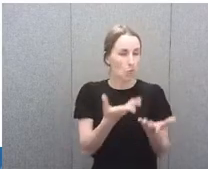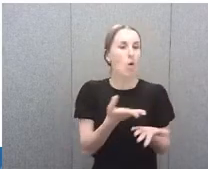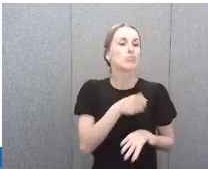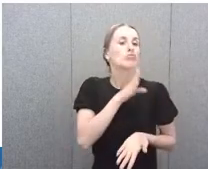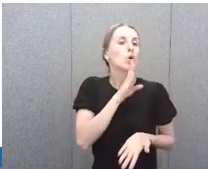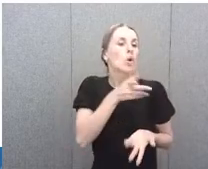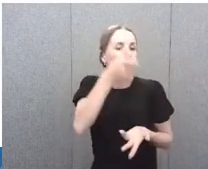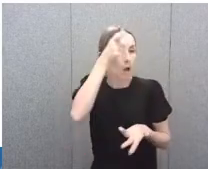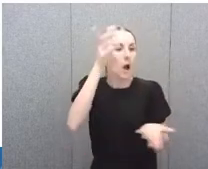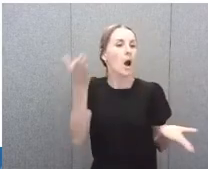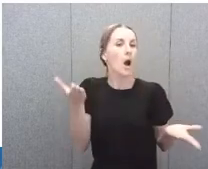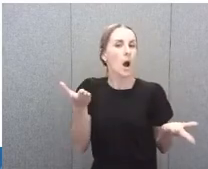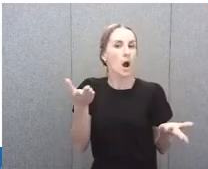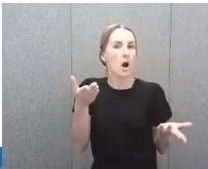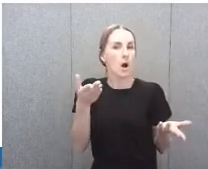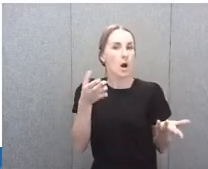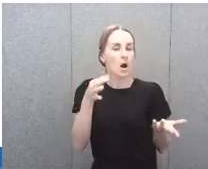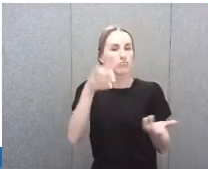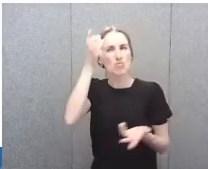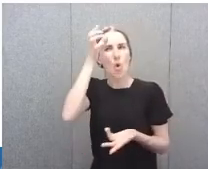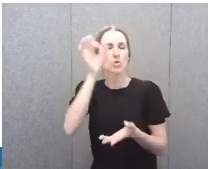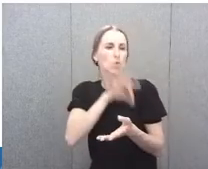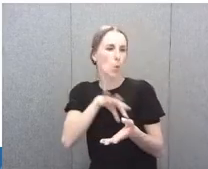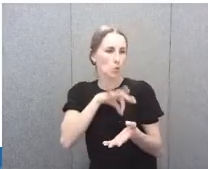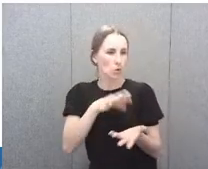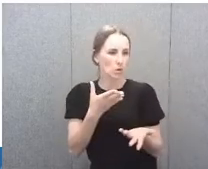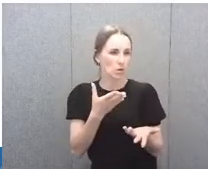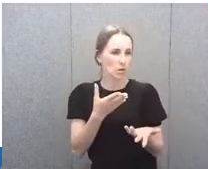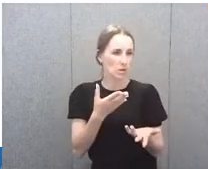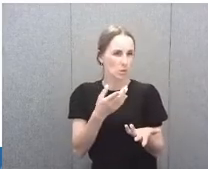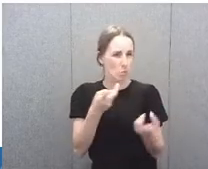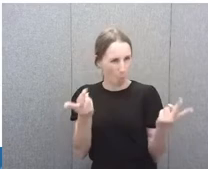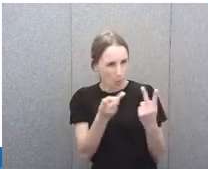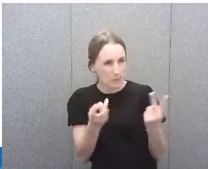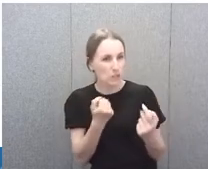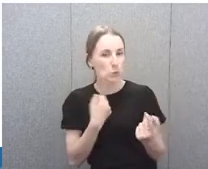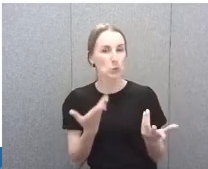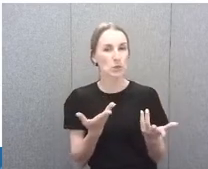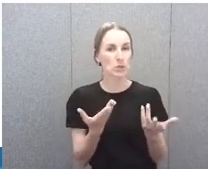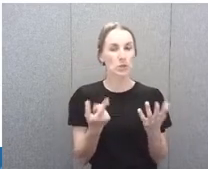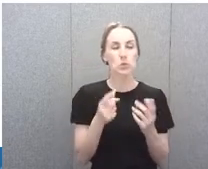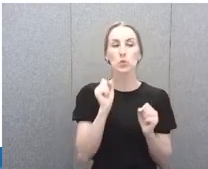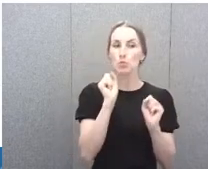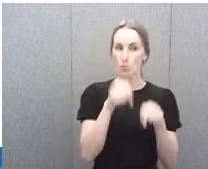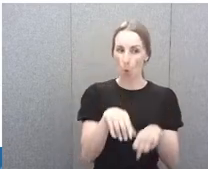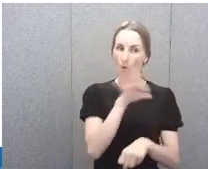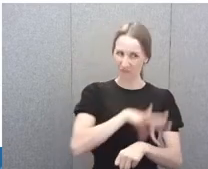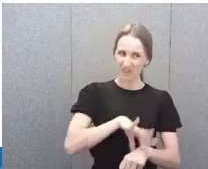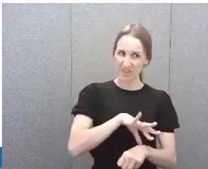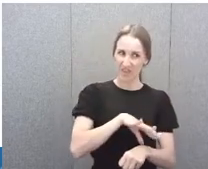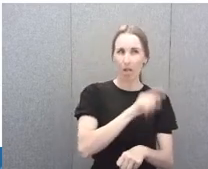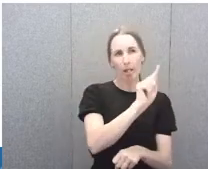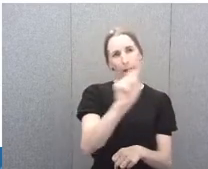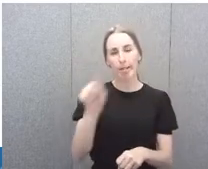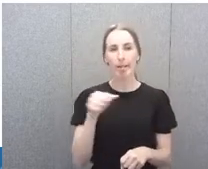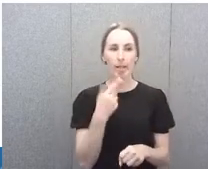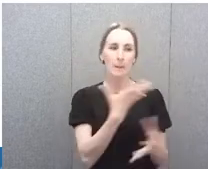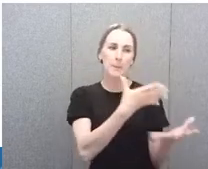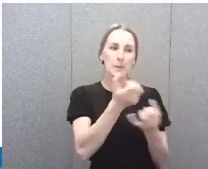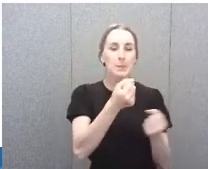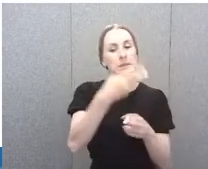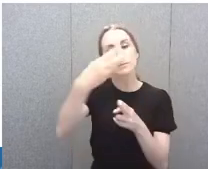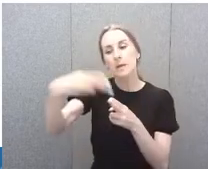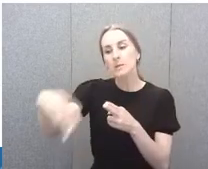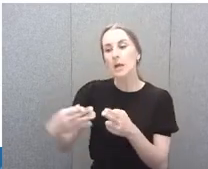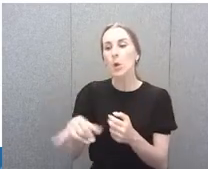своей семье. Если ты женщина, зачем тебе использовать свой ум? Зачем тебе думать о самореализации? Зачем тебе думать о том, что